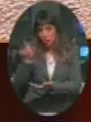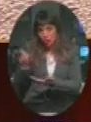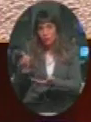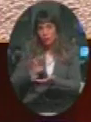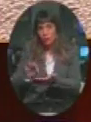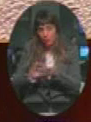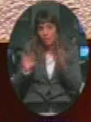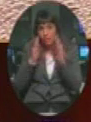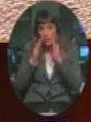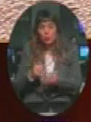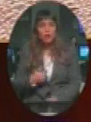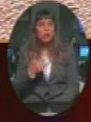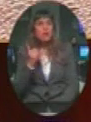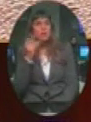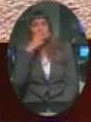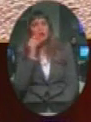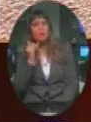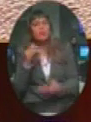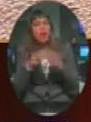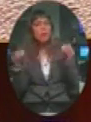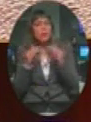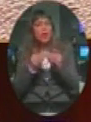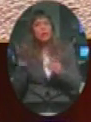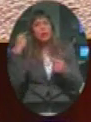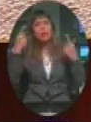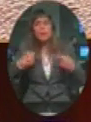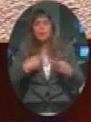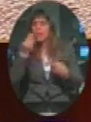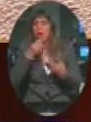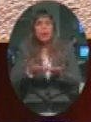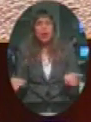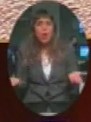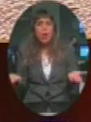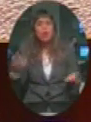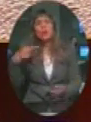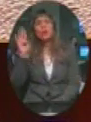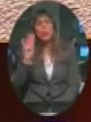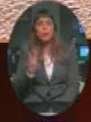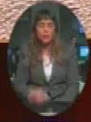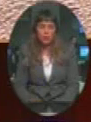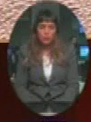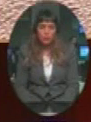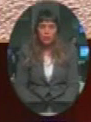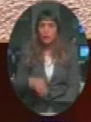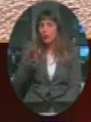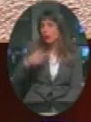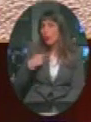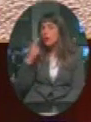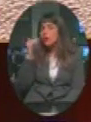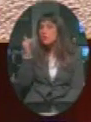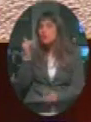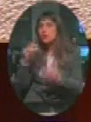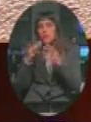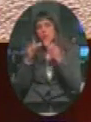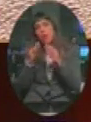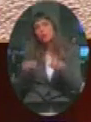אני מבינה מה זה לאבד בית אחרי שהיו לי ימים שלא היה לי מה לאכול יותר מביבי. אני גם יודעת מה זה לאבד בית.